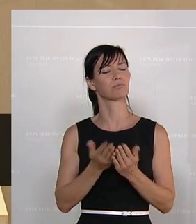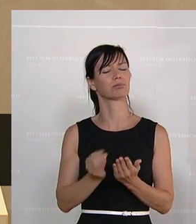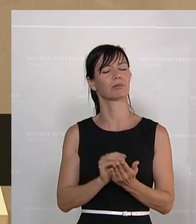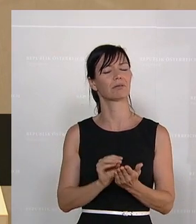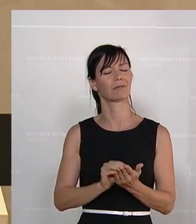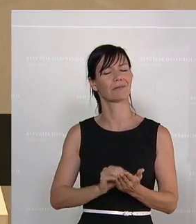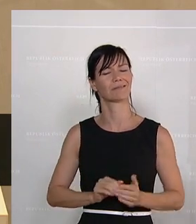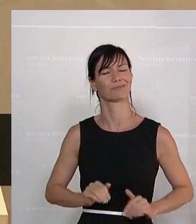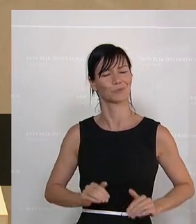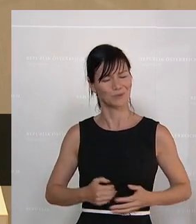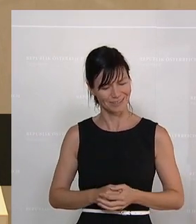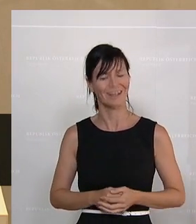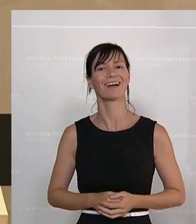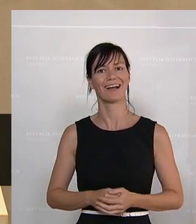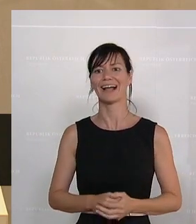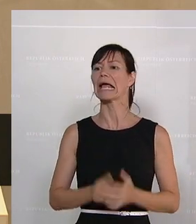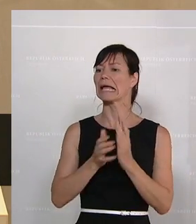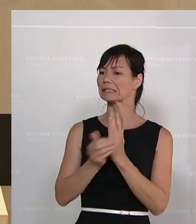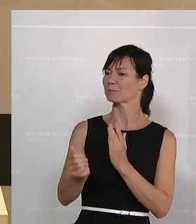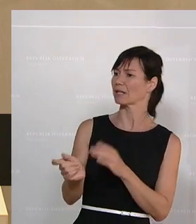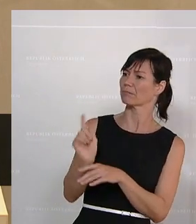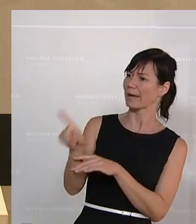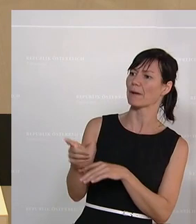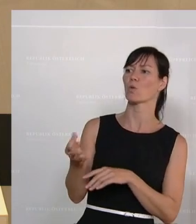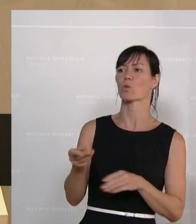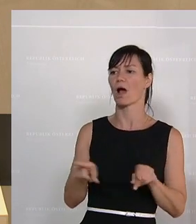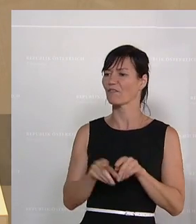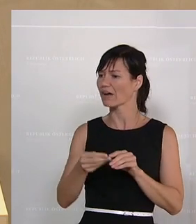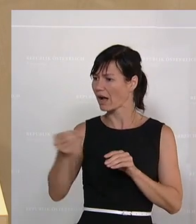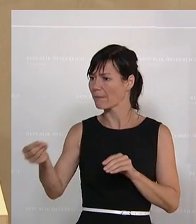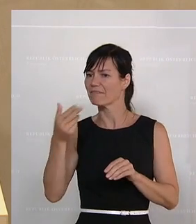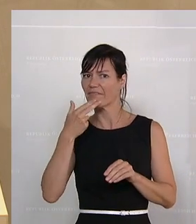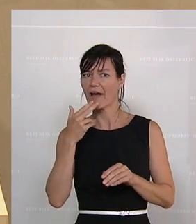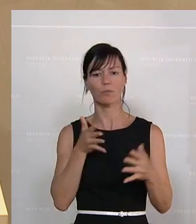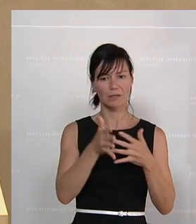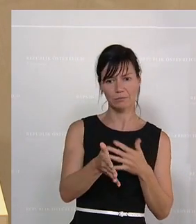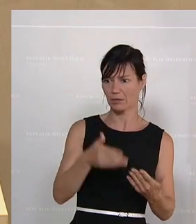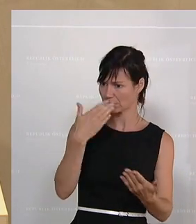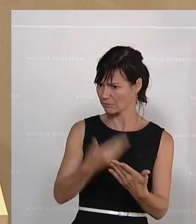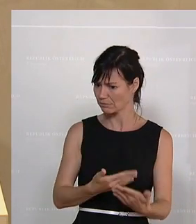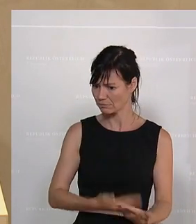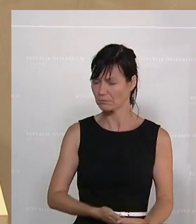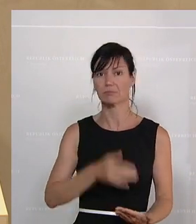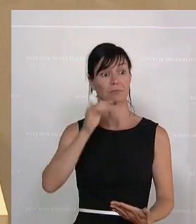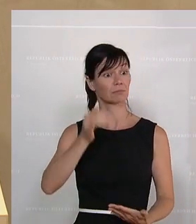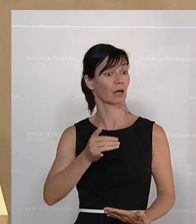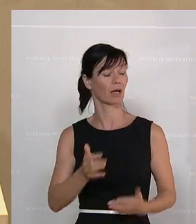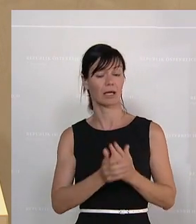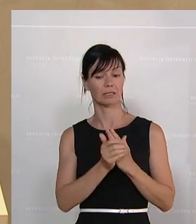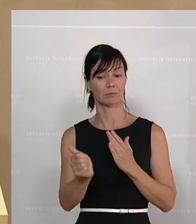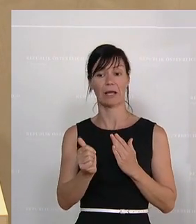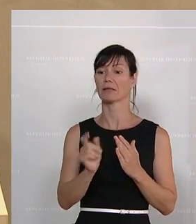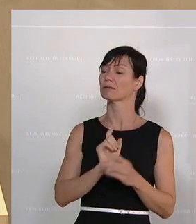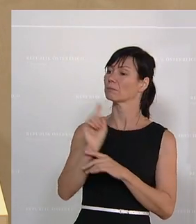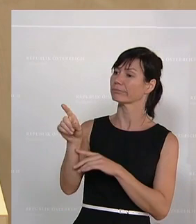einerseits um expertise und andererseits um vergabe zu expertise ist zu sagen dass eigentlich die beauftragung externer